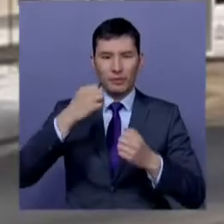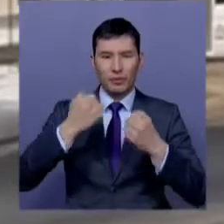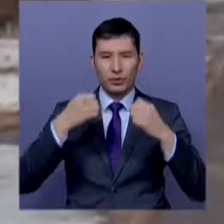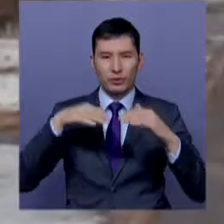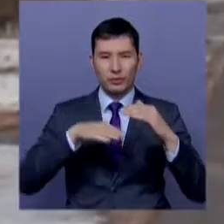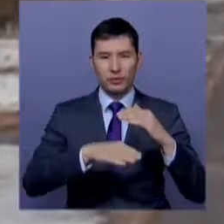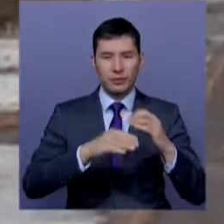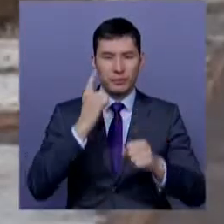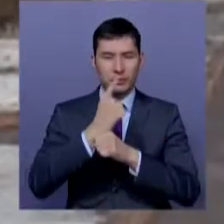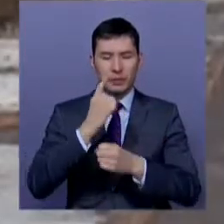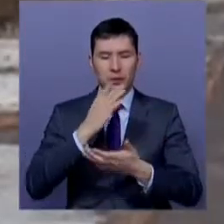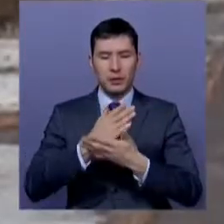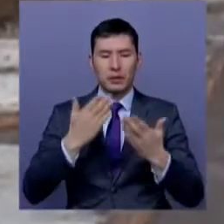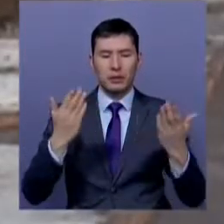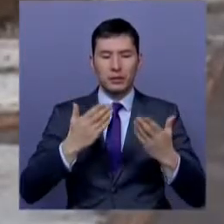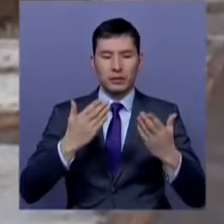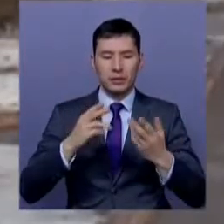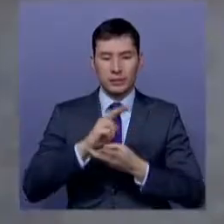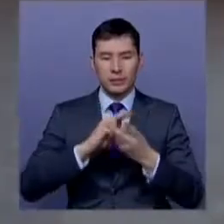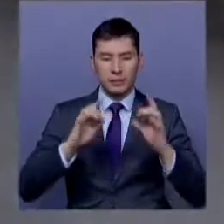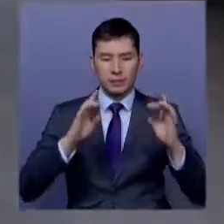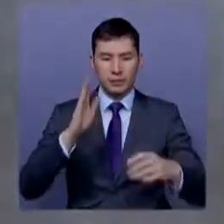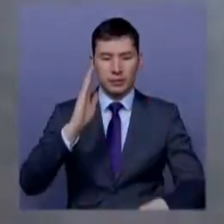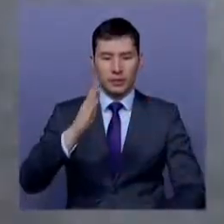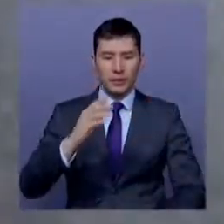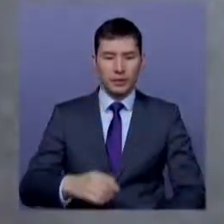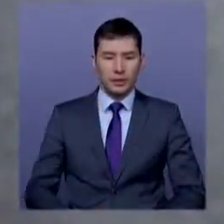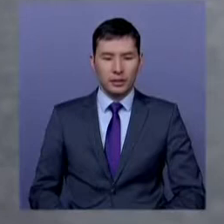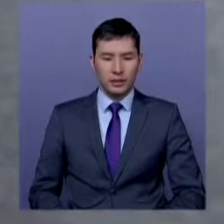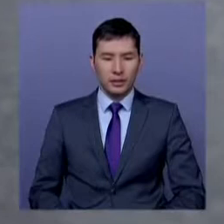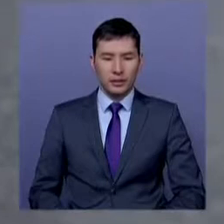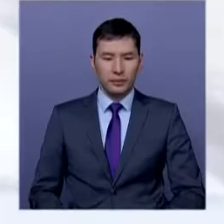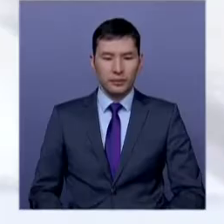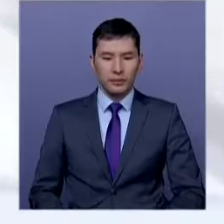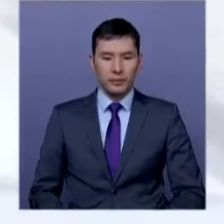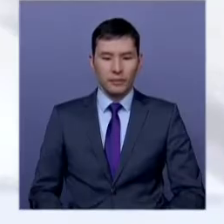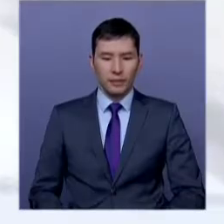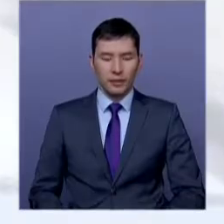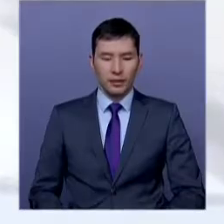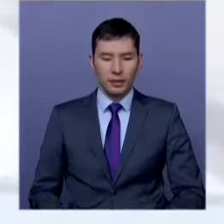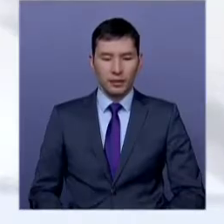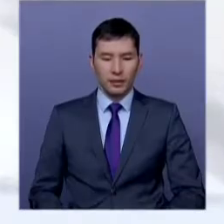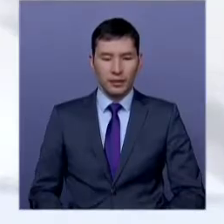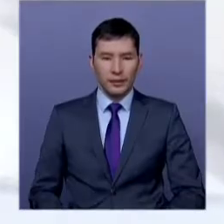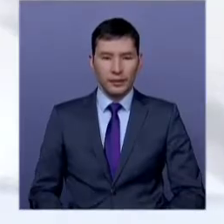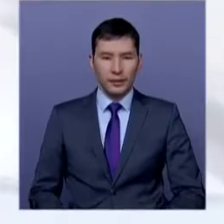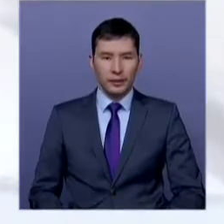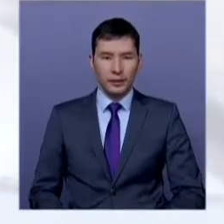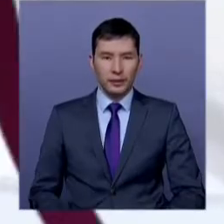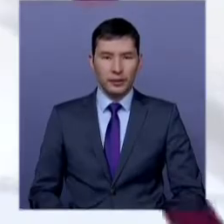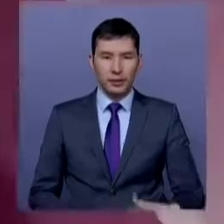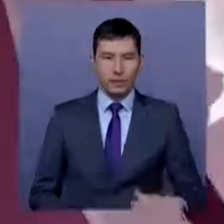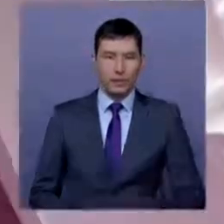мұндай орындарға тұрақтаған жүргізушілерге әкімдік жаза қолданылады. Ол туралы сәлден соң Асылбек Тойбектің материалынан көріңіздер.